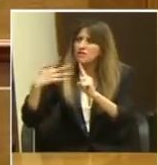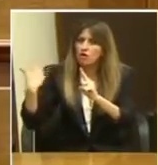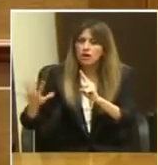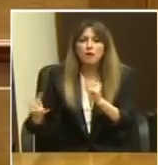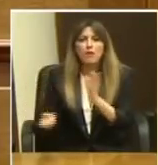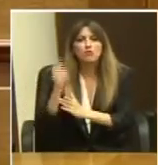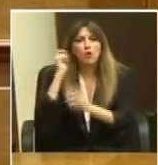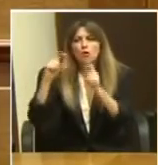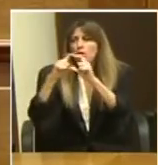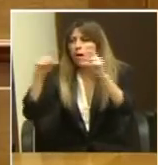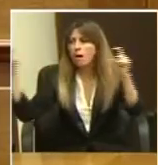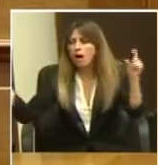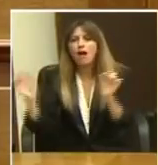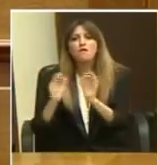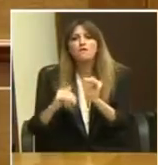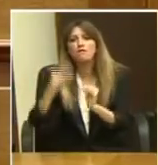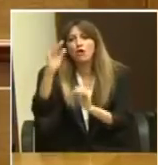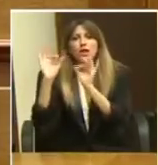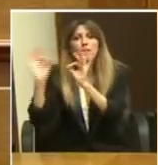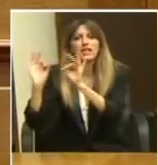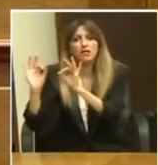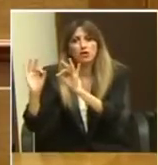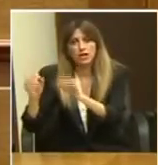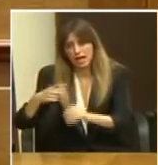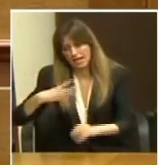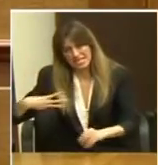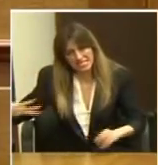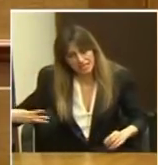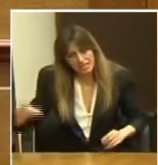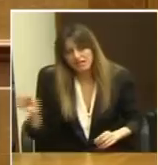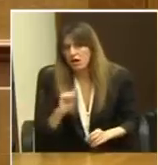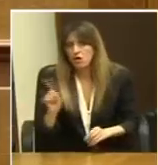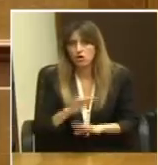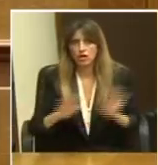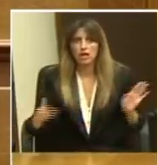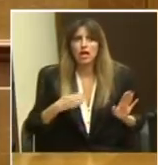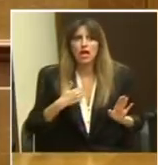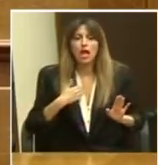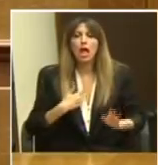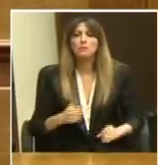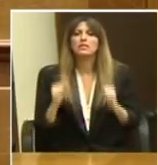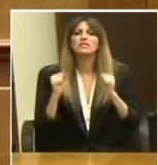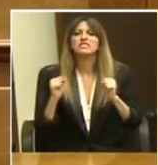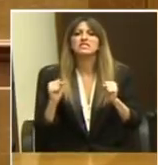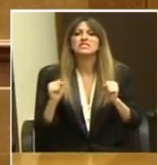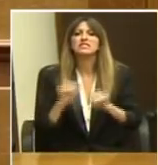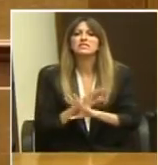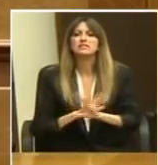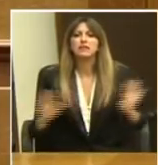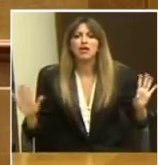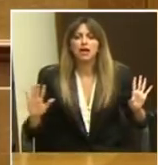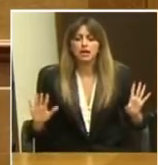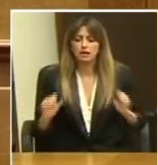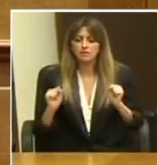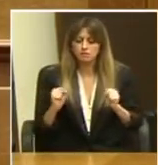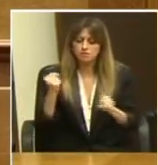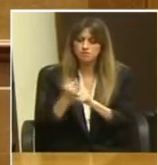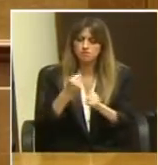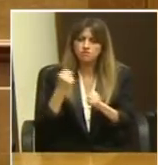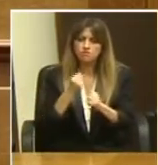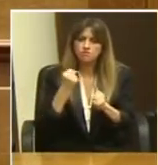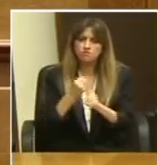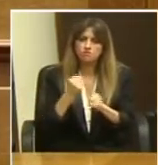Εμείς παραμένουμε σταθεροί στην πολιτική μας από τότε που ιδρύθηκε το κίνημα. Και θα παραμείνουμε μέχρι να φύγει και ο τελευταίος και να κλείσει την πόρτα